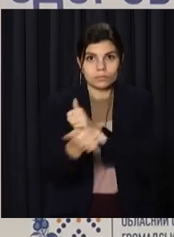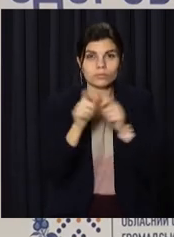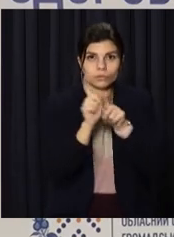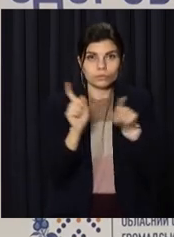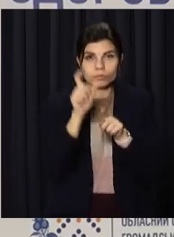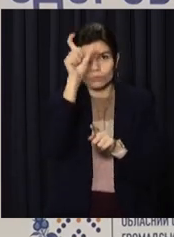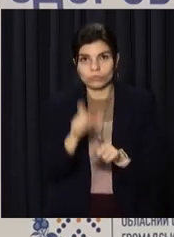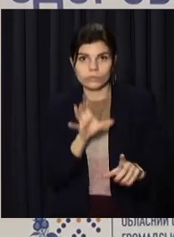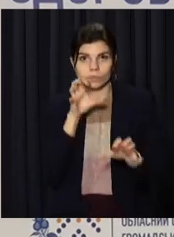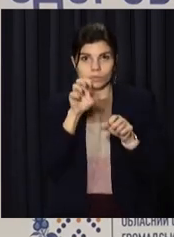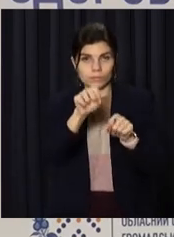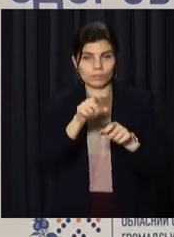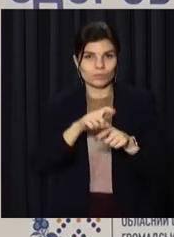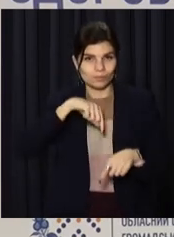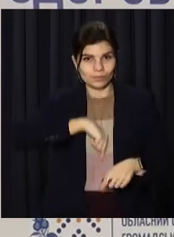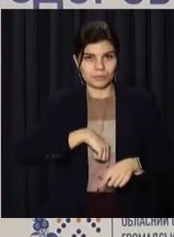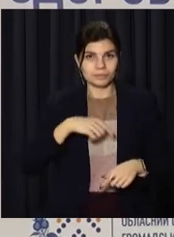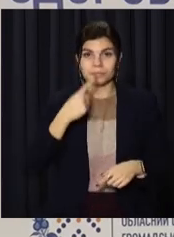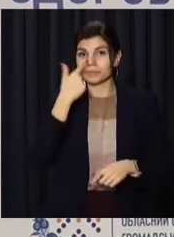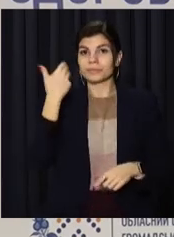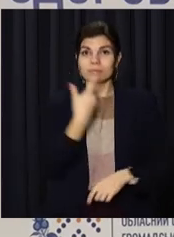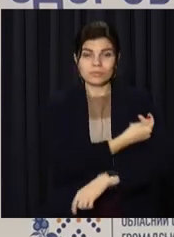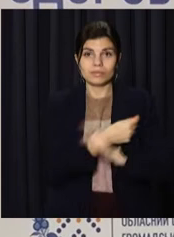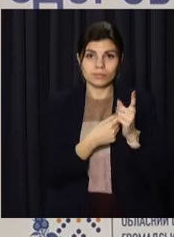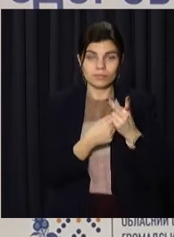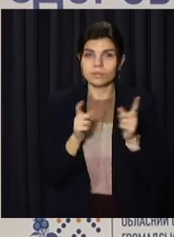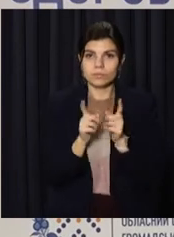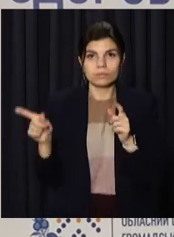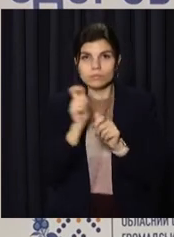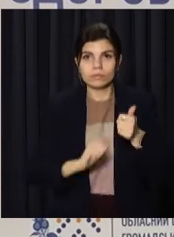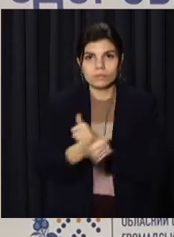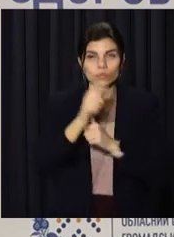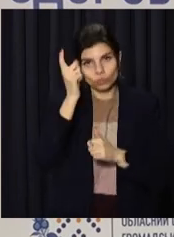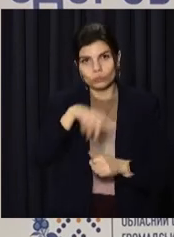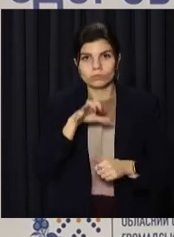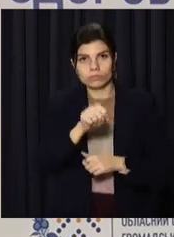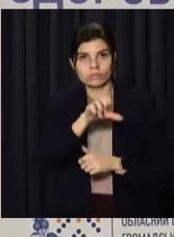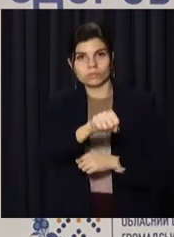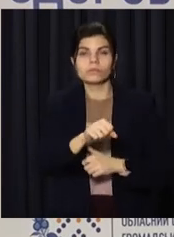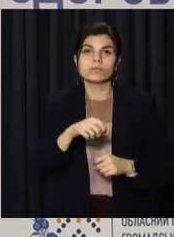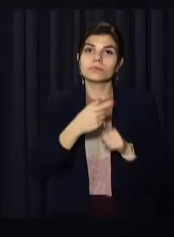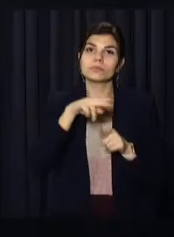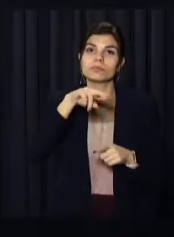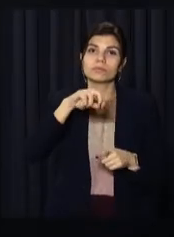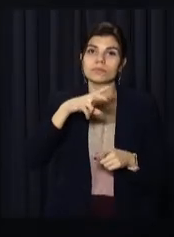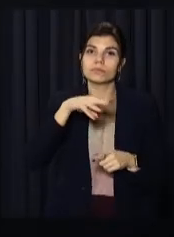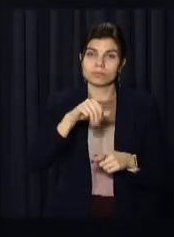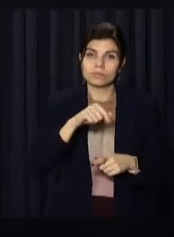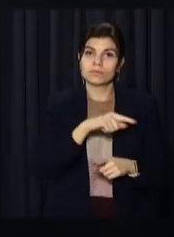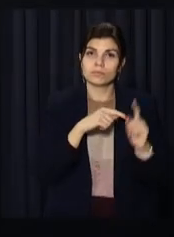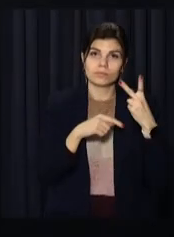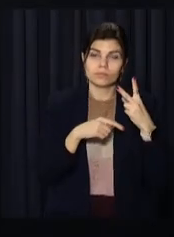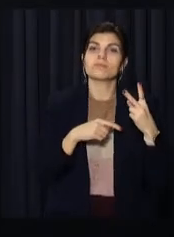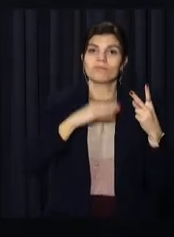був вироблений попередніми вакцинаціями проти штаму Дельта. Бустерна